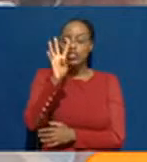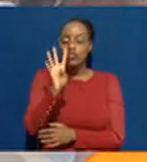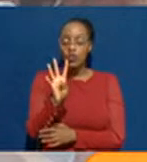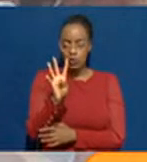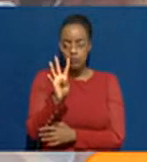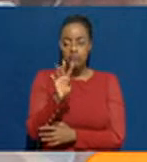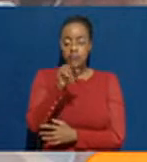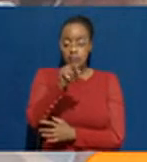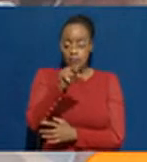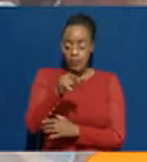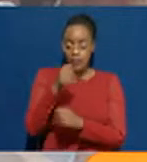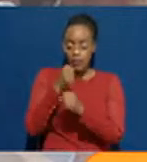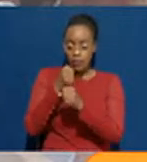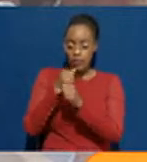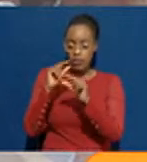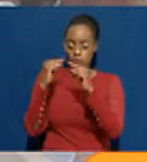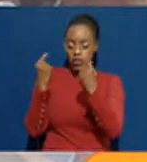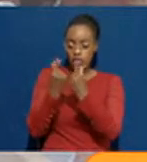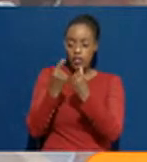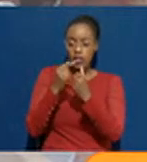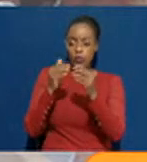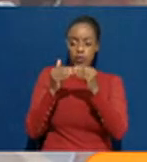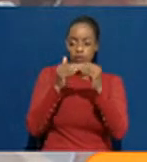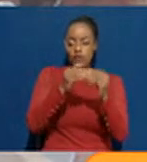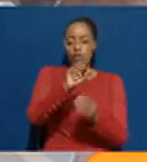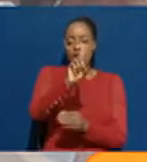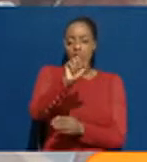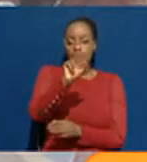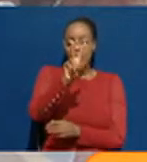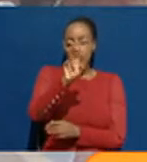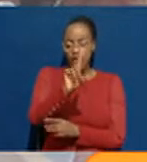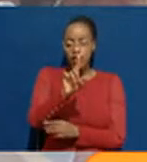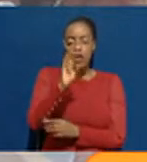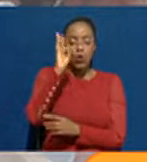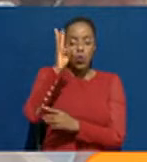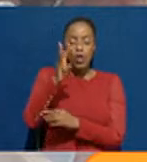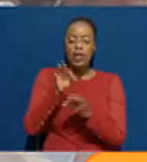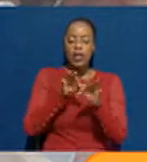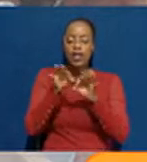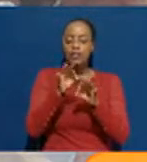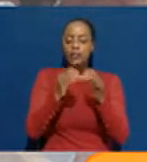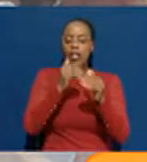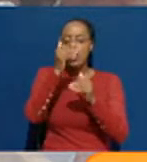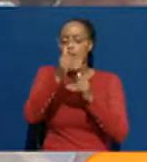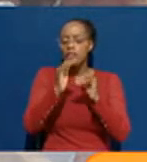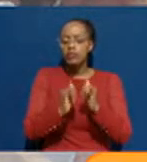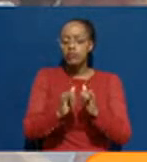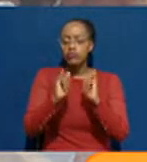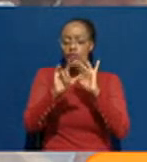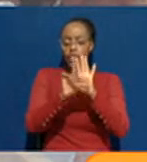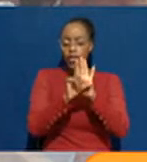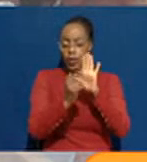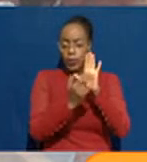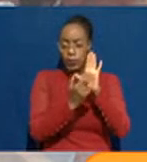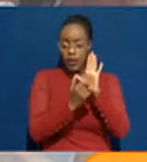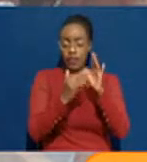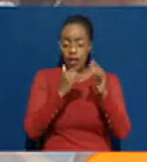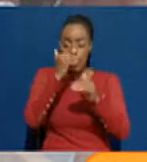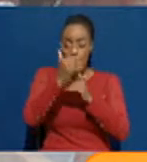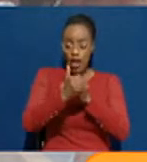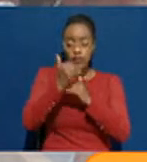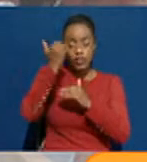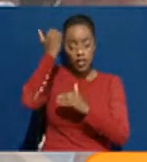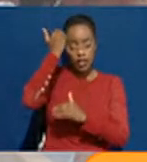2023-2024. Jopo hilo ambalo litaongozwa na Jaji David Majanga litatoa mwongozo kuhusu utekelezaji wa sheria hiyo baada ya